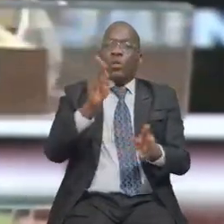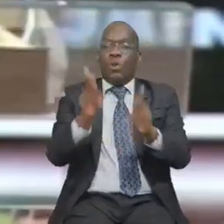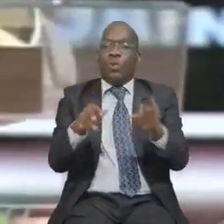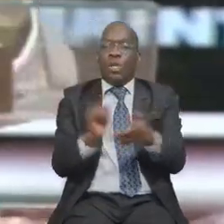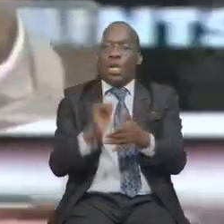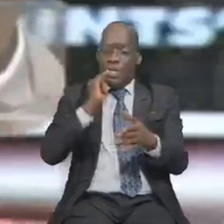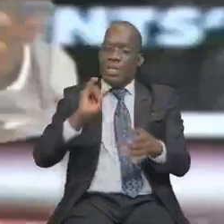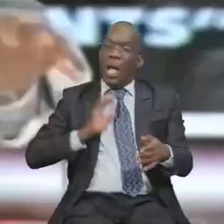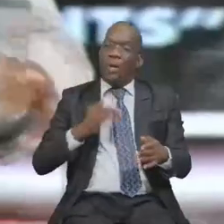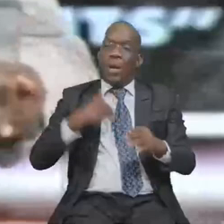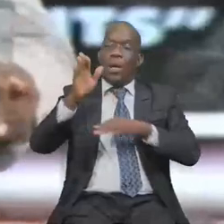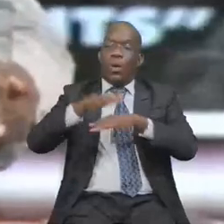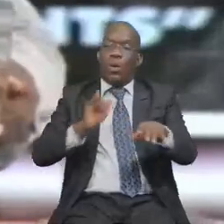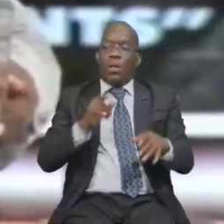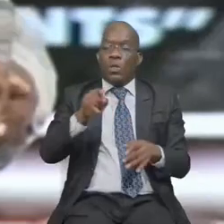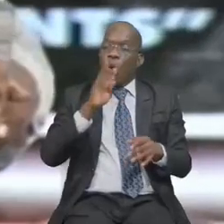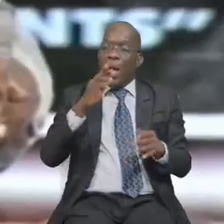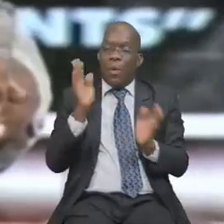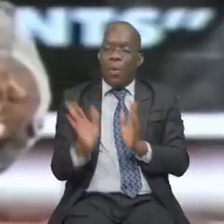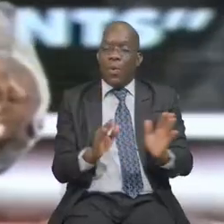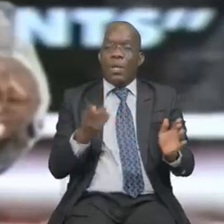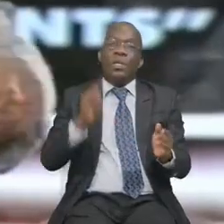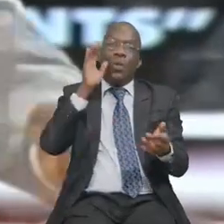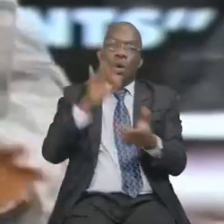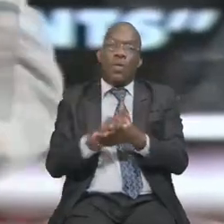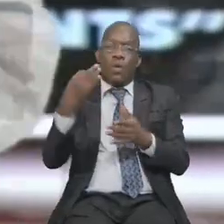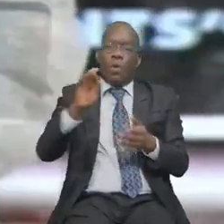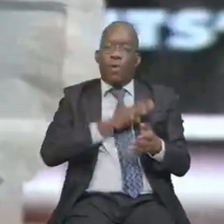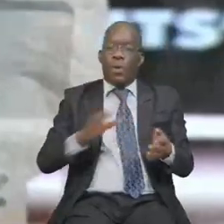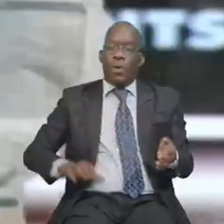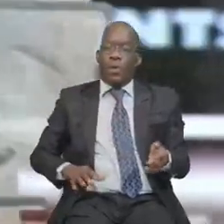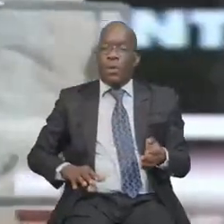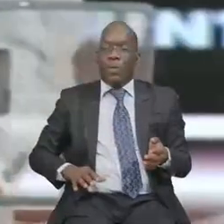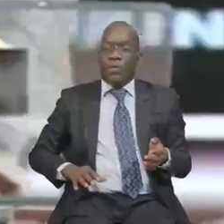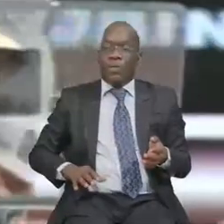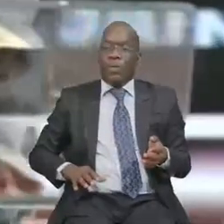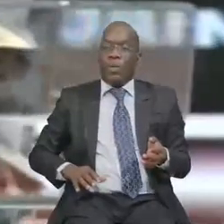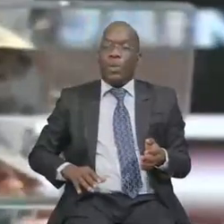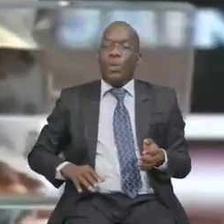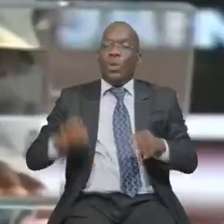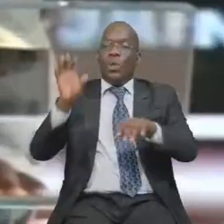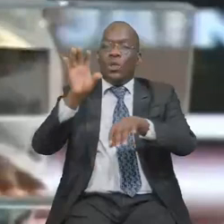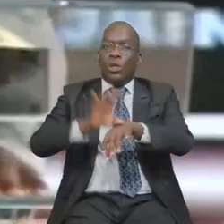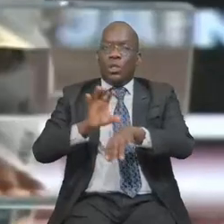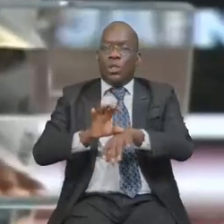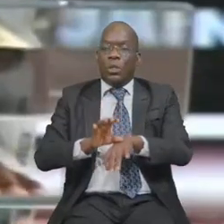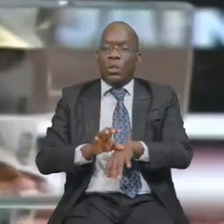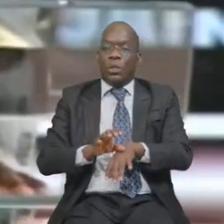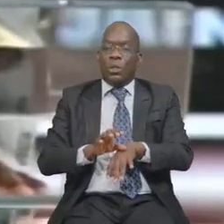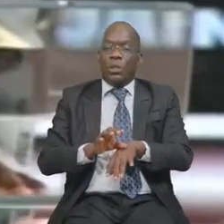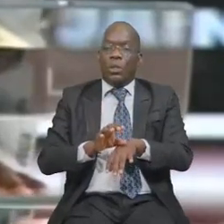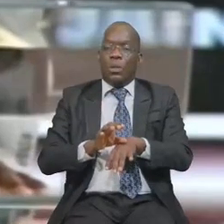nous préparons l'épouse de Christ, nous et ouvriers de l'église des enfants, n'est-ce pas ce que vous faites? Nous